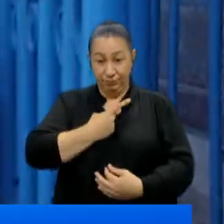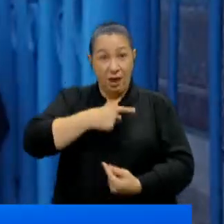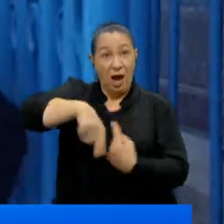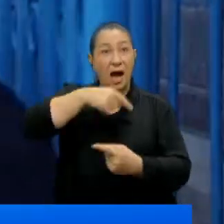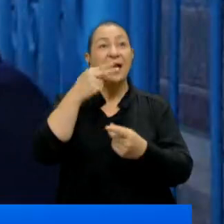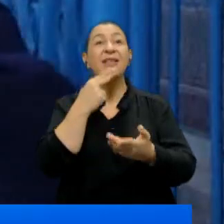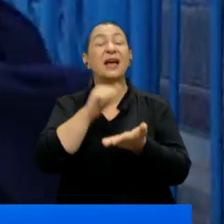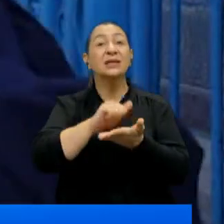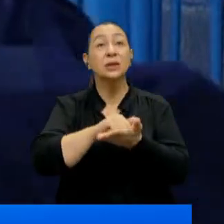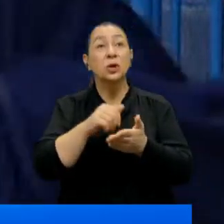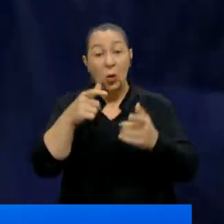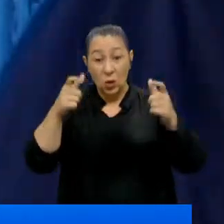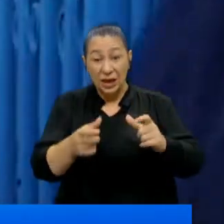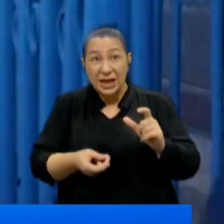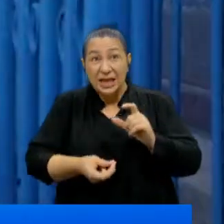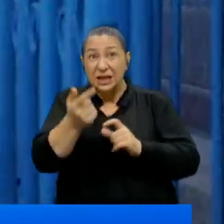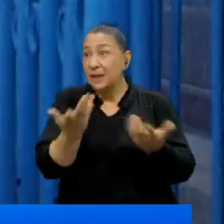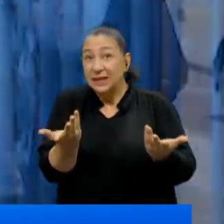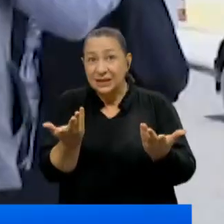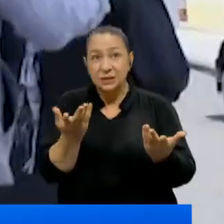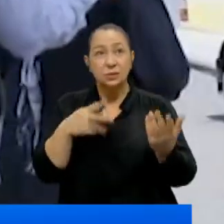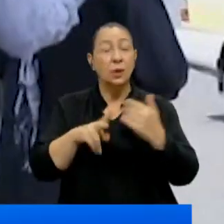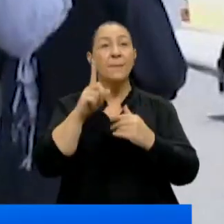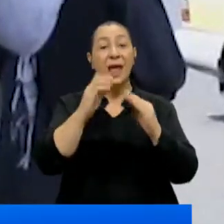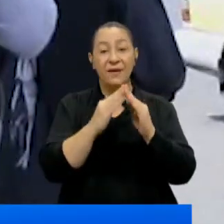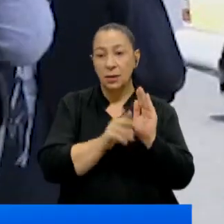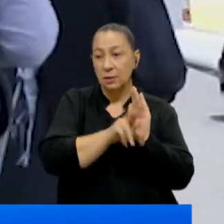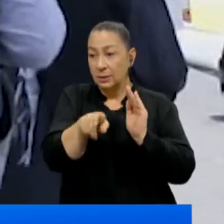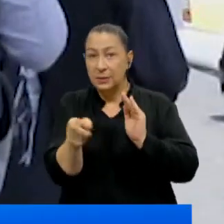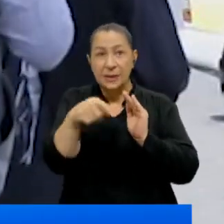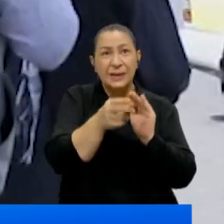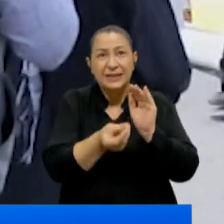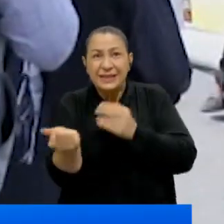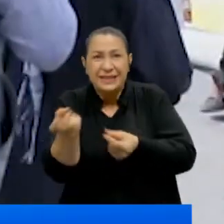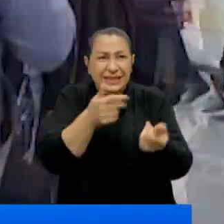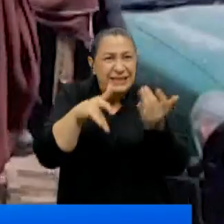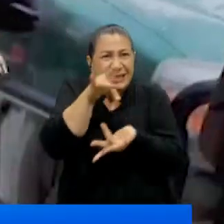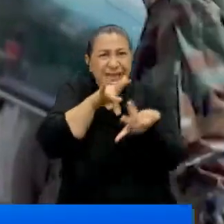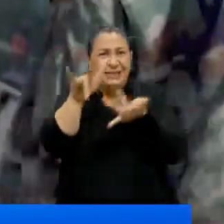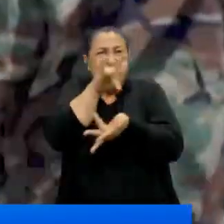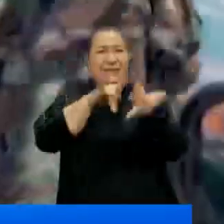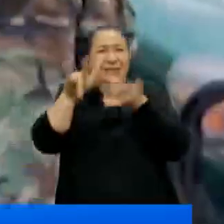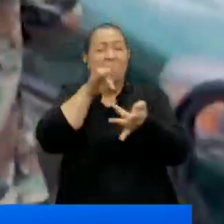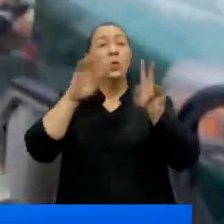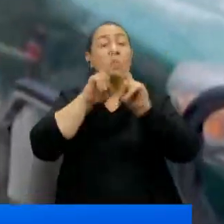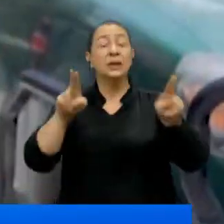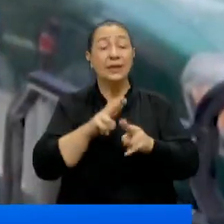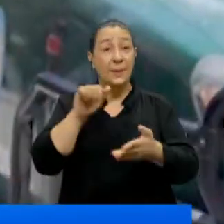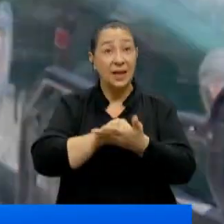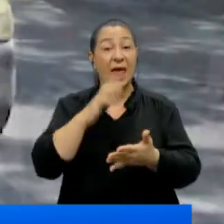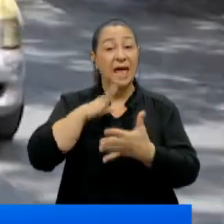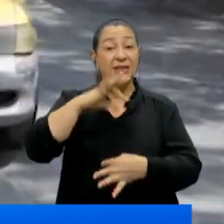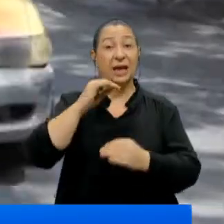kadın gazeteciler ülkeden kaçmanın yollarını arıyor. Bir evden diğerine kaçtıklarını söyleyen gazeteciler uluslararası medya ve insan